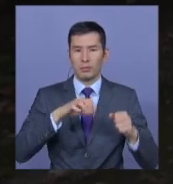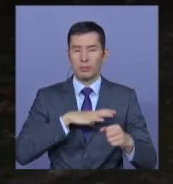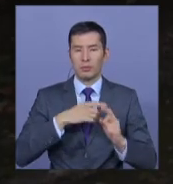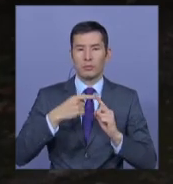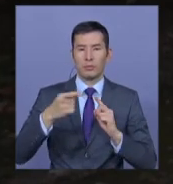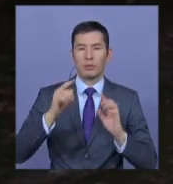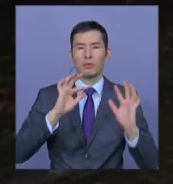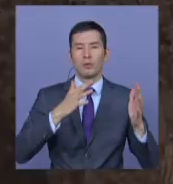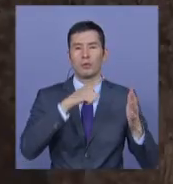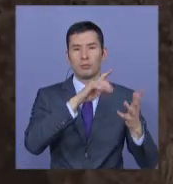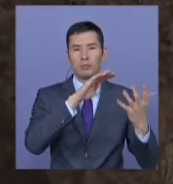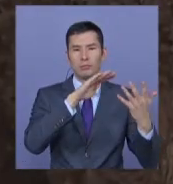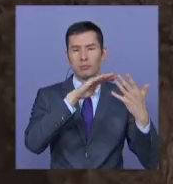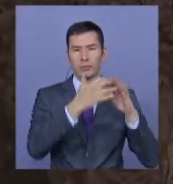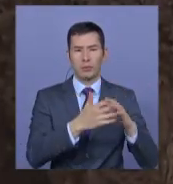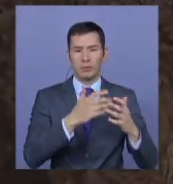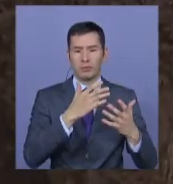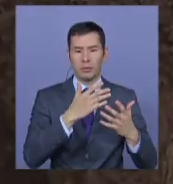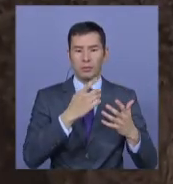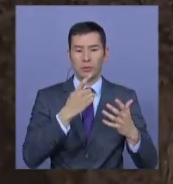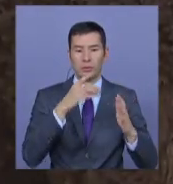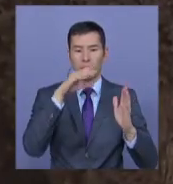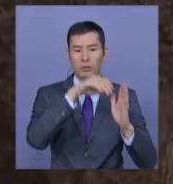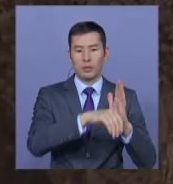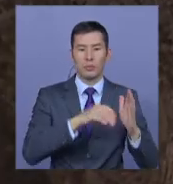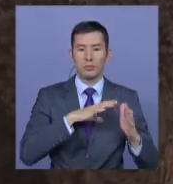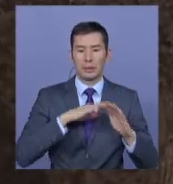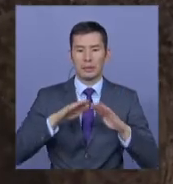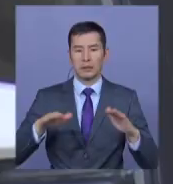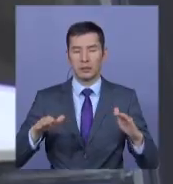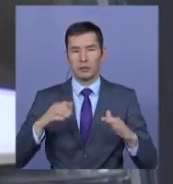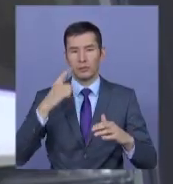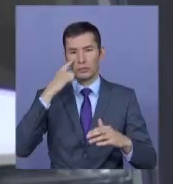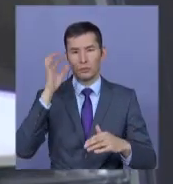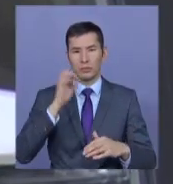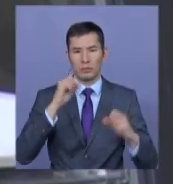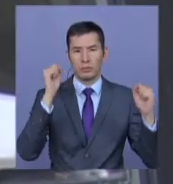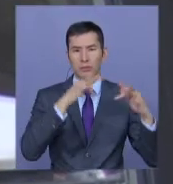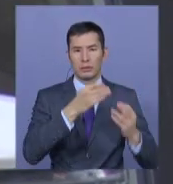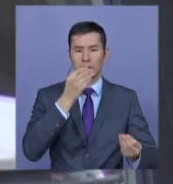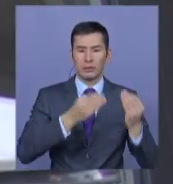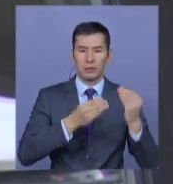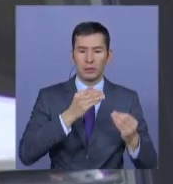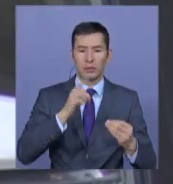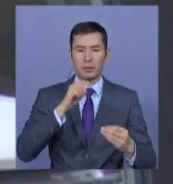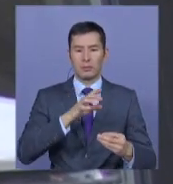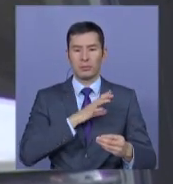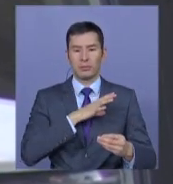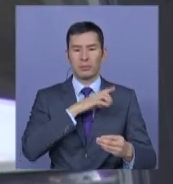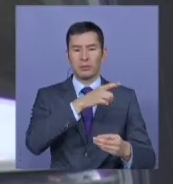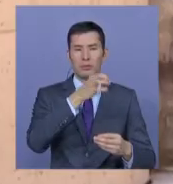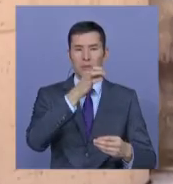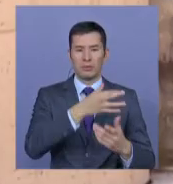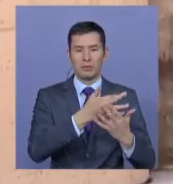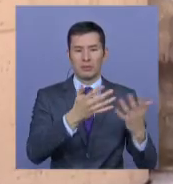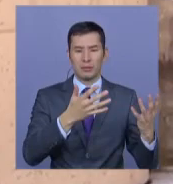ортасына түсеме деп қорқады жұрт. Себебі оның ішінде мектеп оқушыларын кіріп ойнайтыны жиі байқаймыз дейді. Тіпті бірнеше мәрте ішіндегі қоқыс лапылдап,